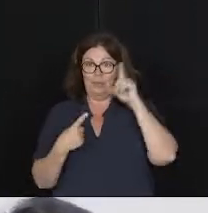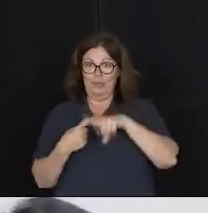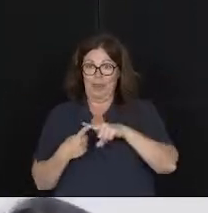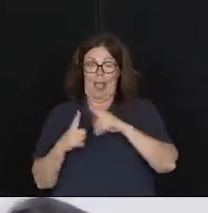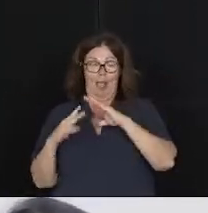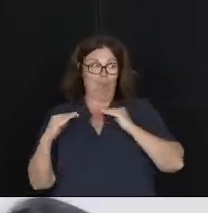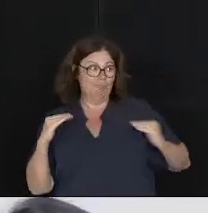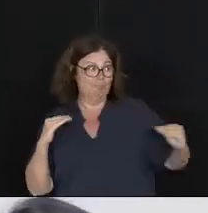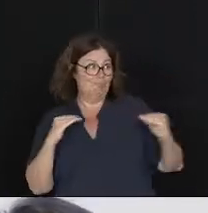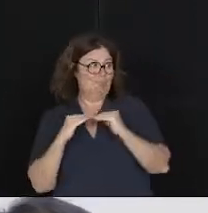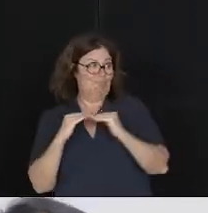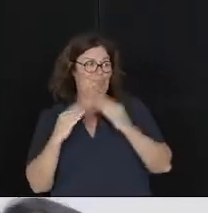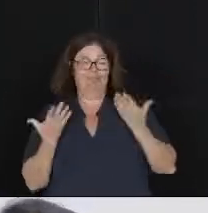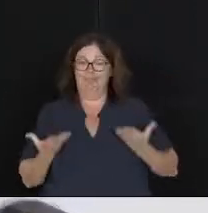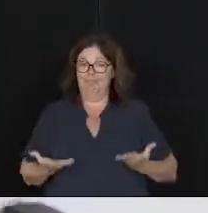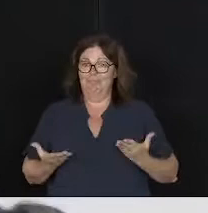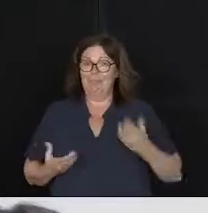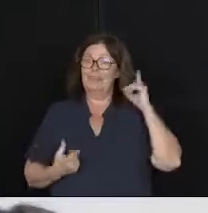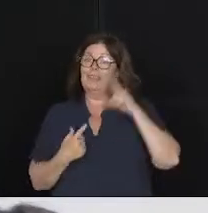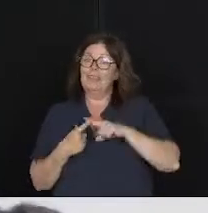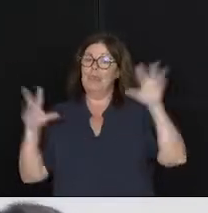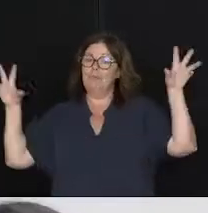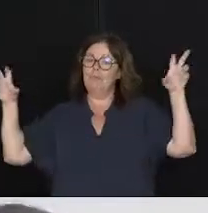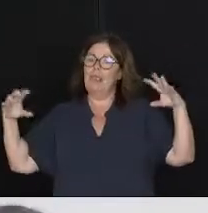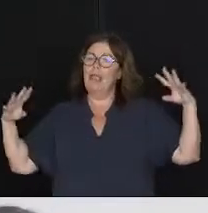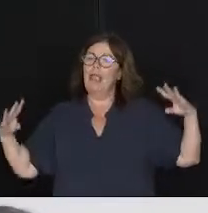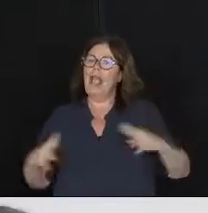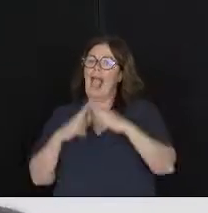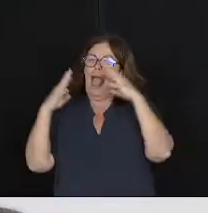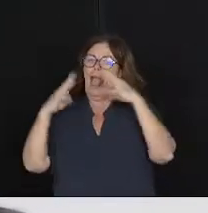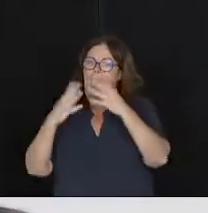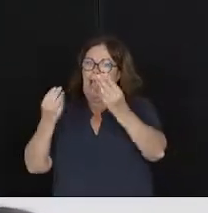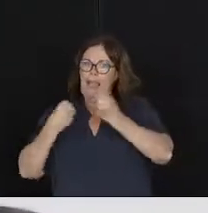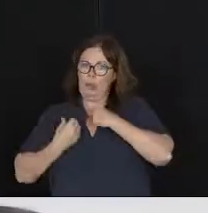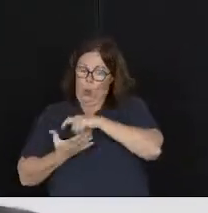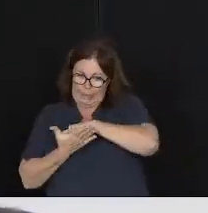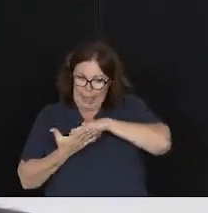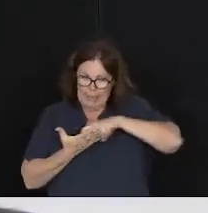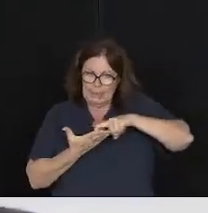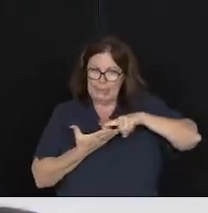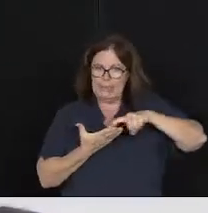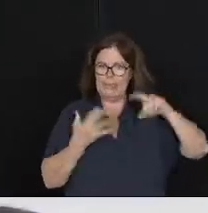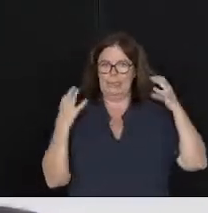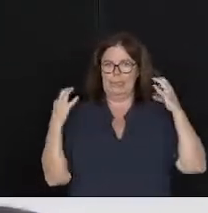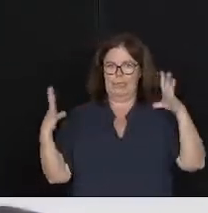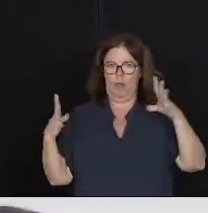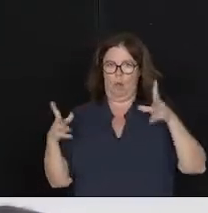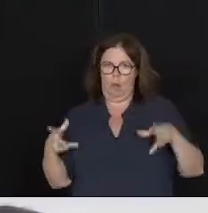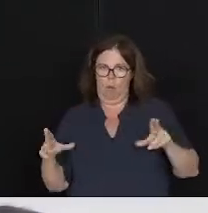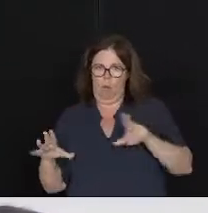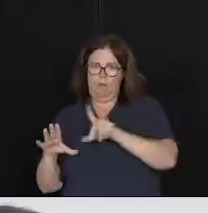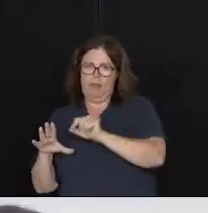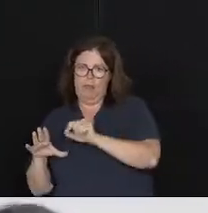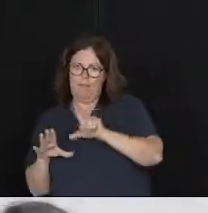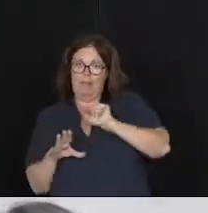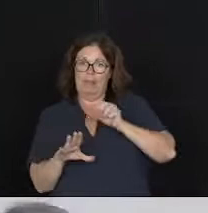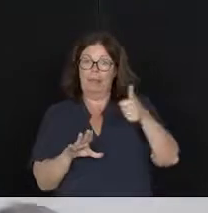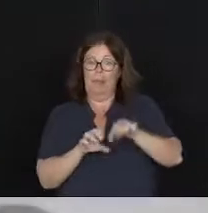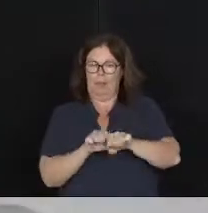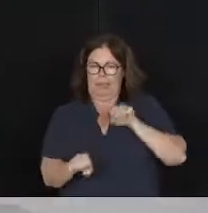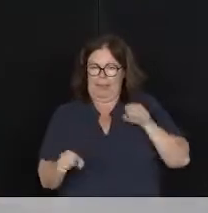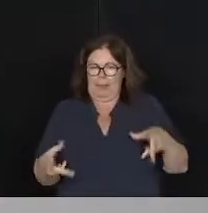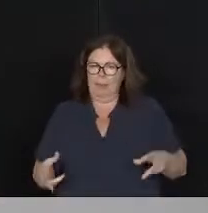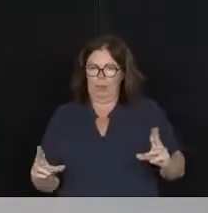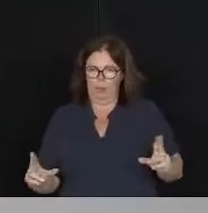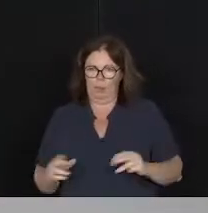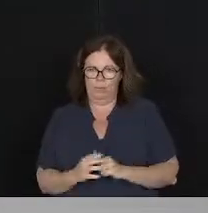à cette table ronde intitulée « La guerre comme opérateur du temps, 20e, 21e siècle ». Au nom des